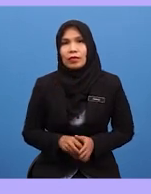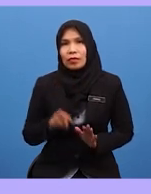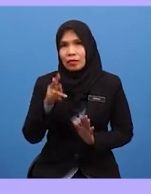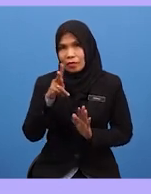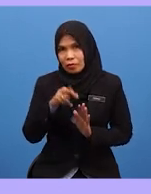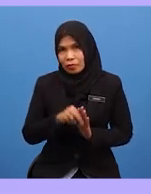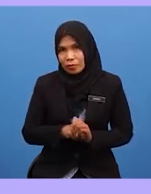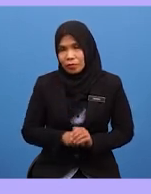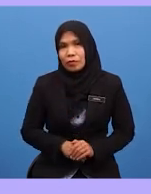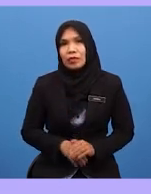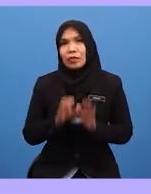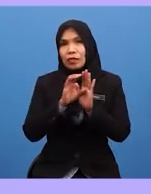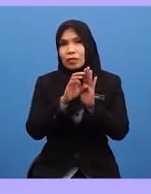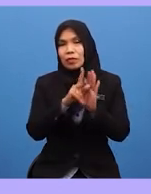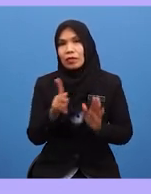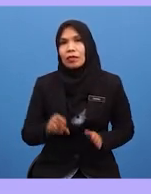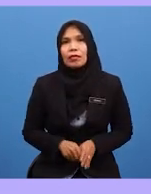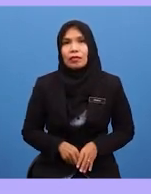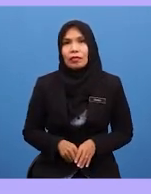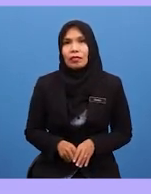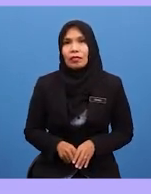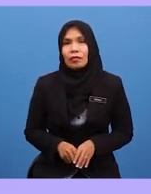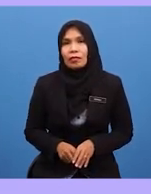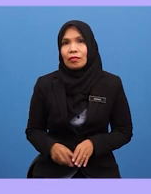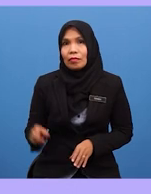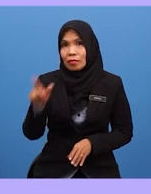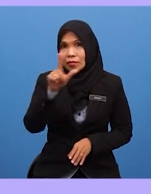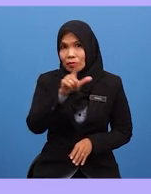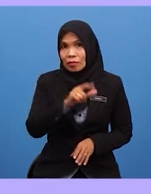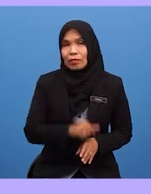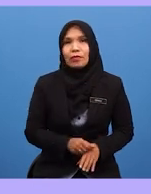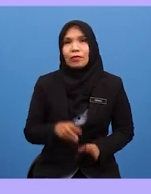menggambarkan lengkung pertumbuhan sigmoid organisma.